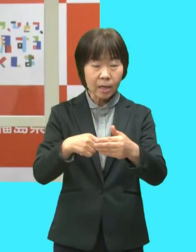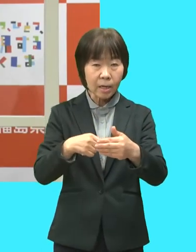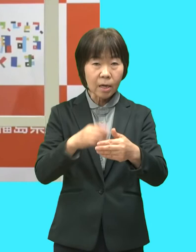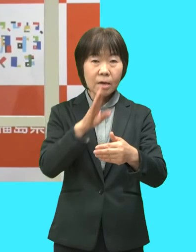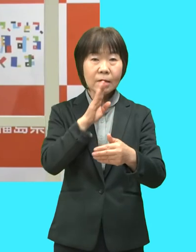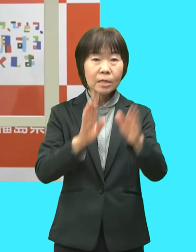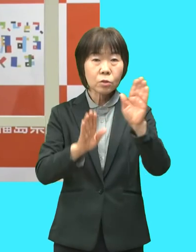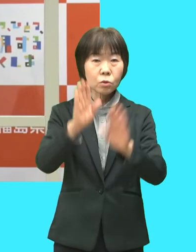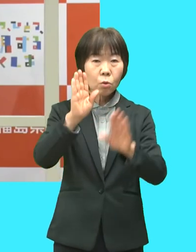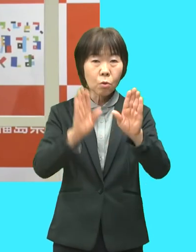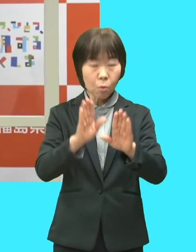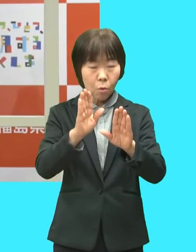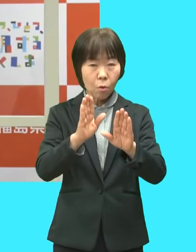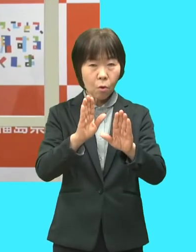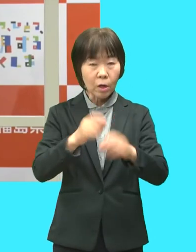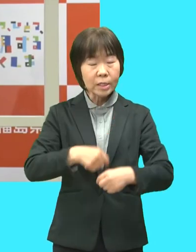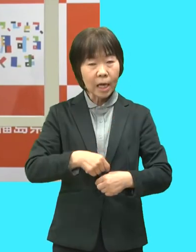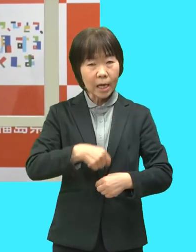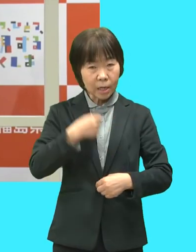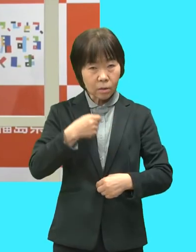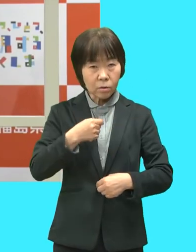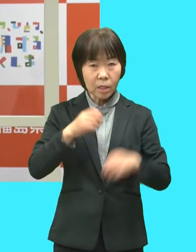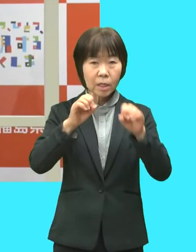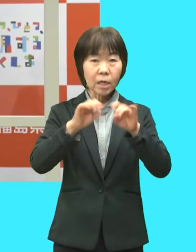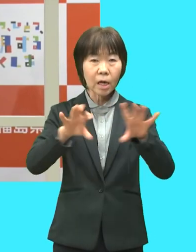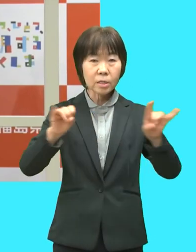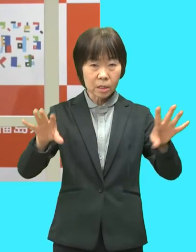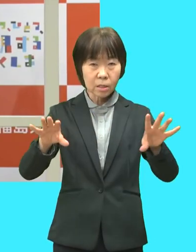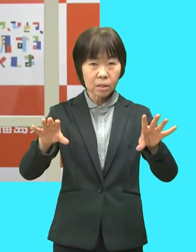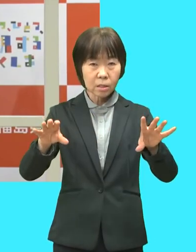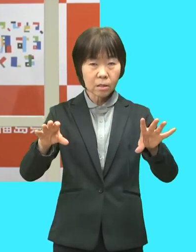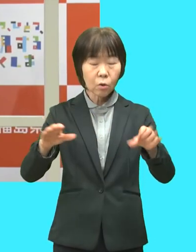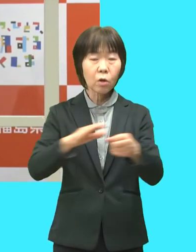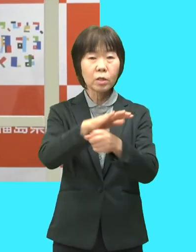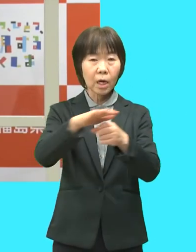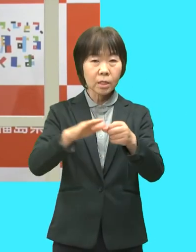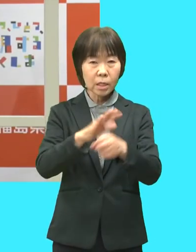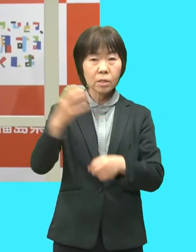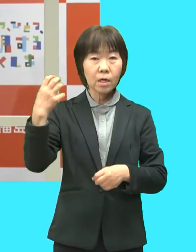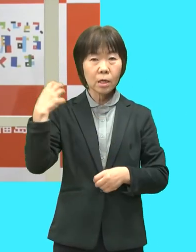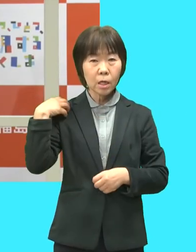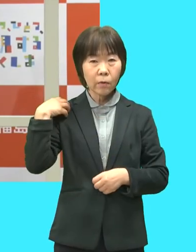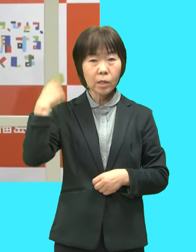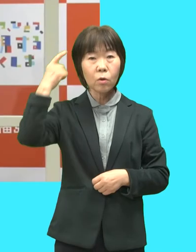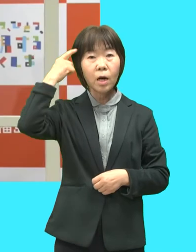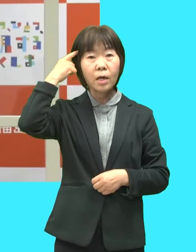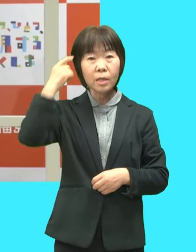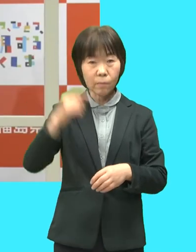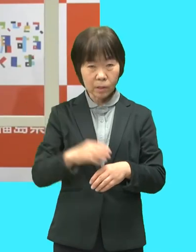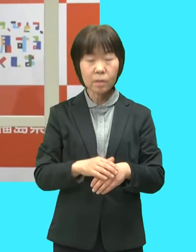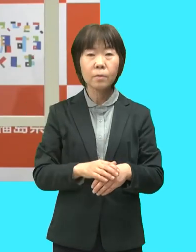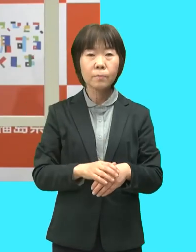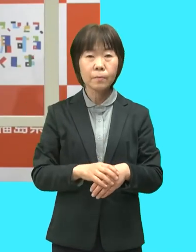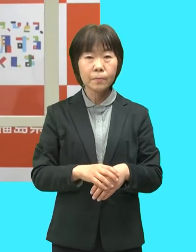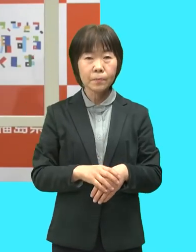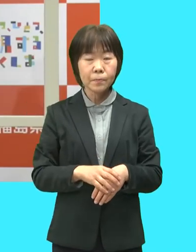状というものをより正確に発信していくことが大切な役割だと考えております。